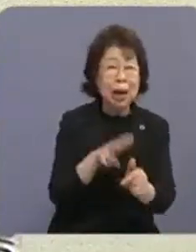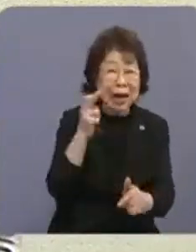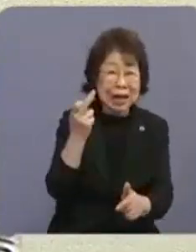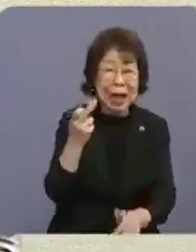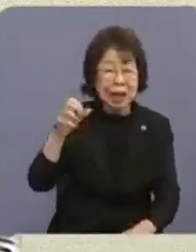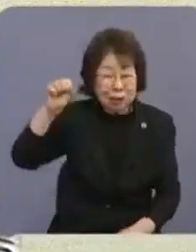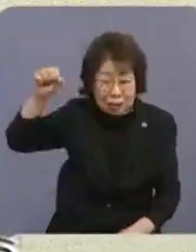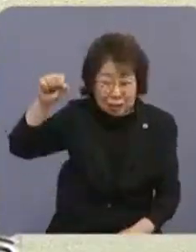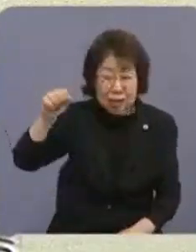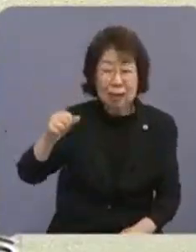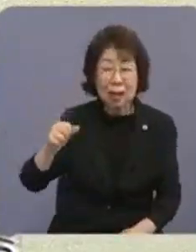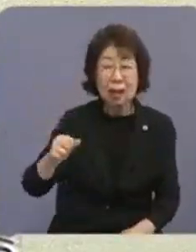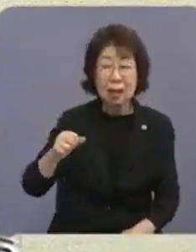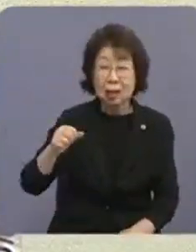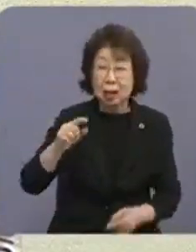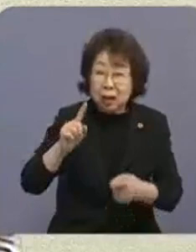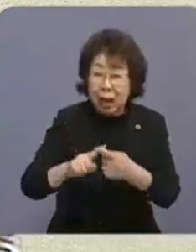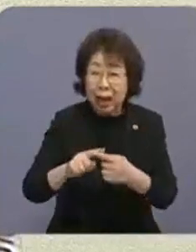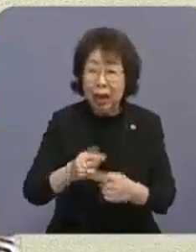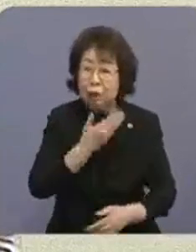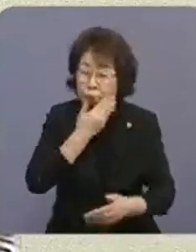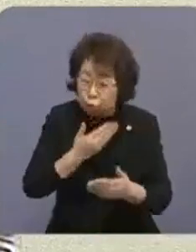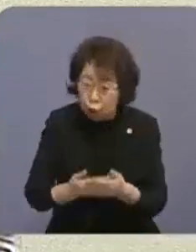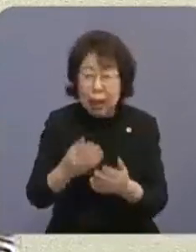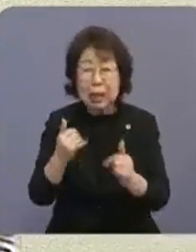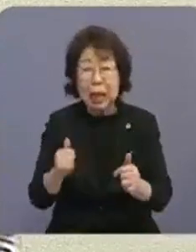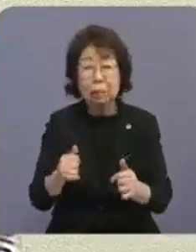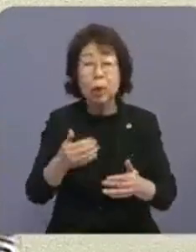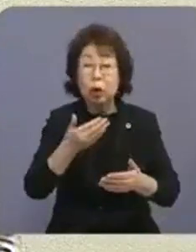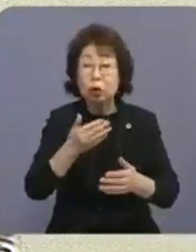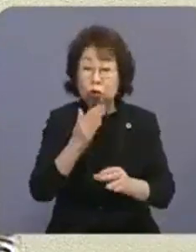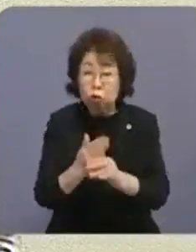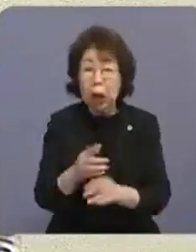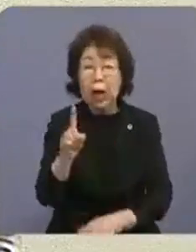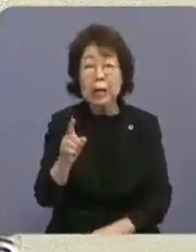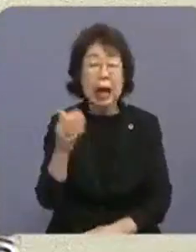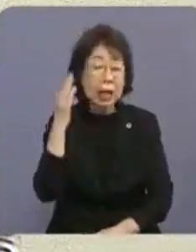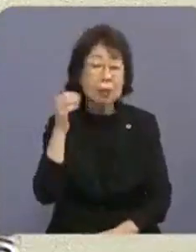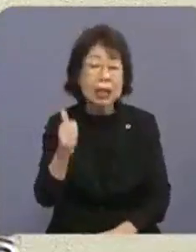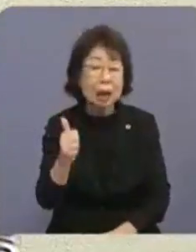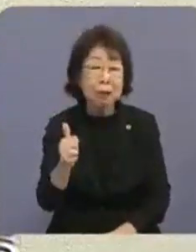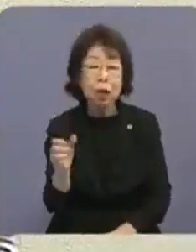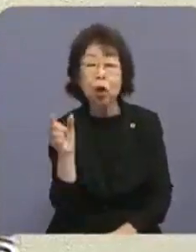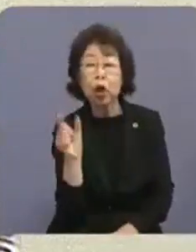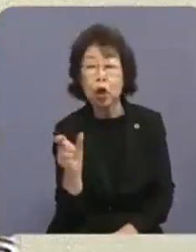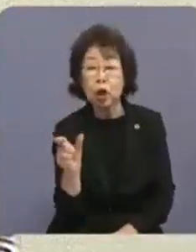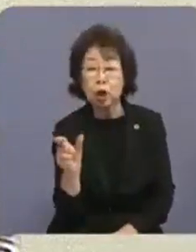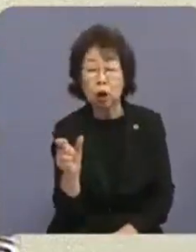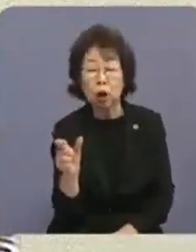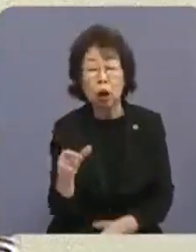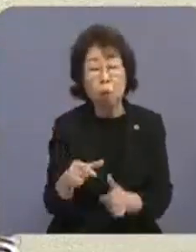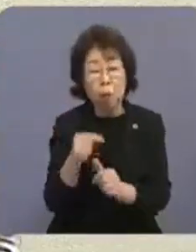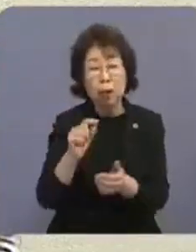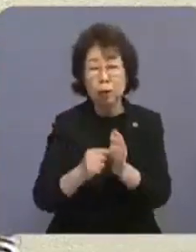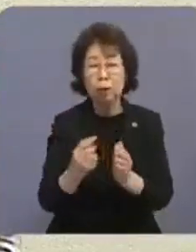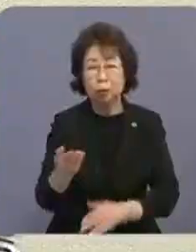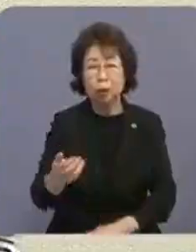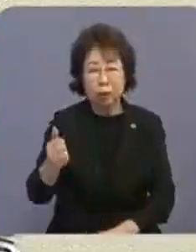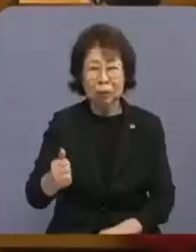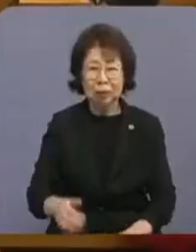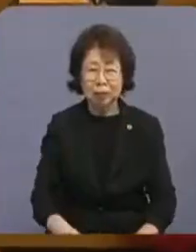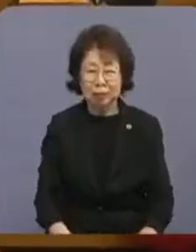부마민주항쟁기념관으로 하고 거기 아주 주요 인물로서 김영삼 전 대통령을 하나의 특별 세션으로 다루었으면